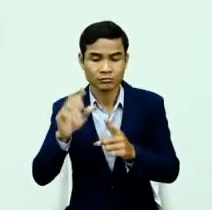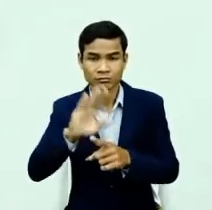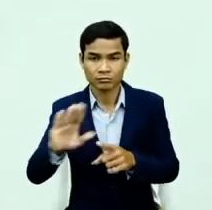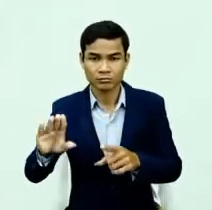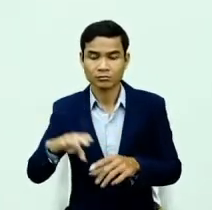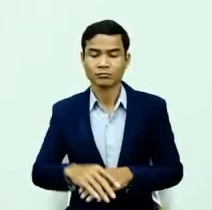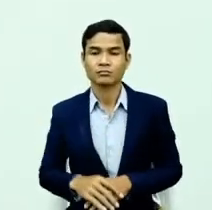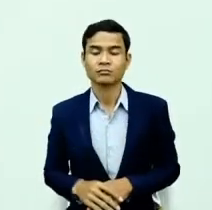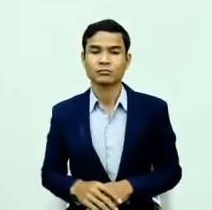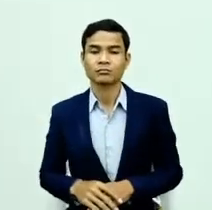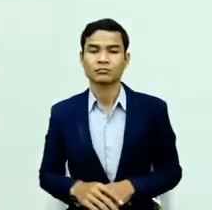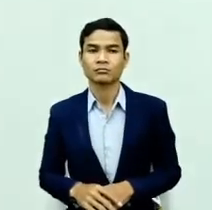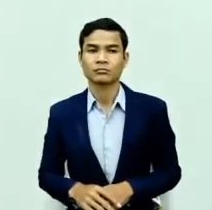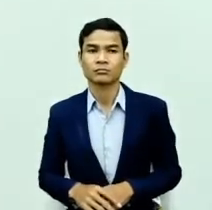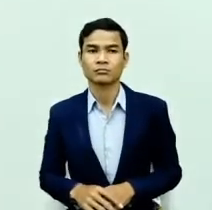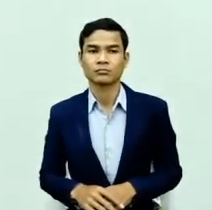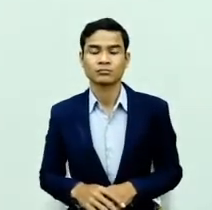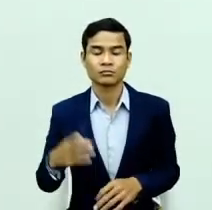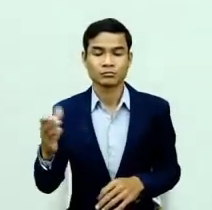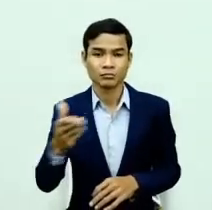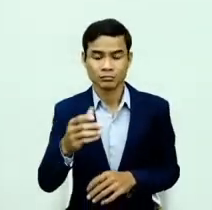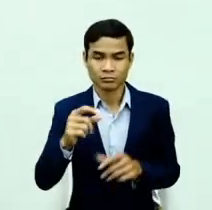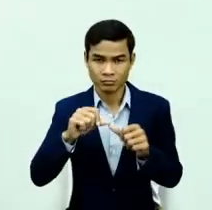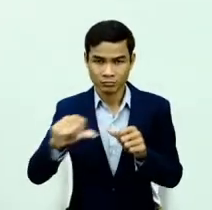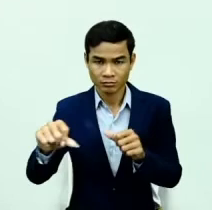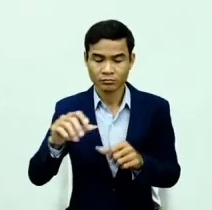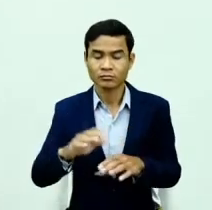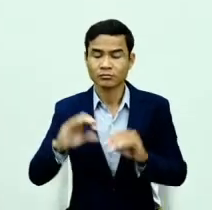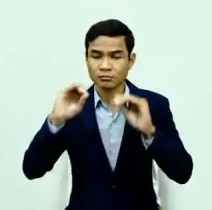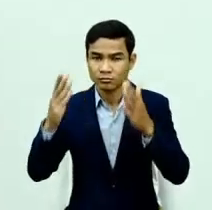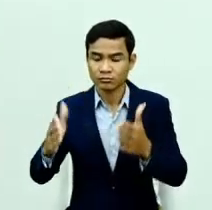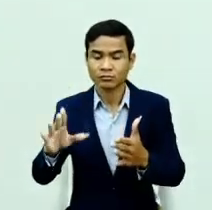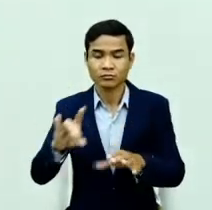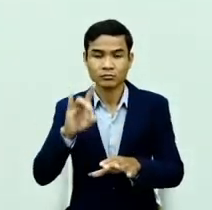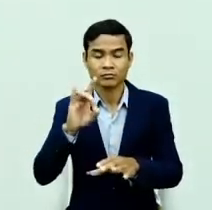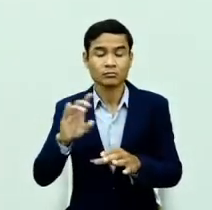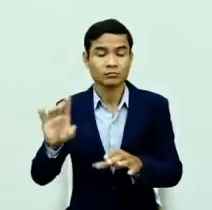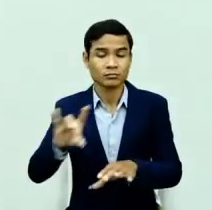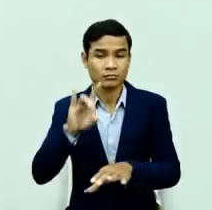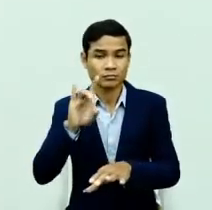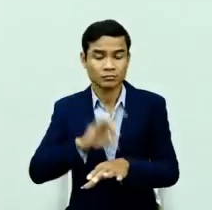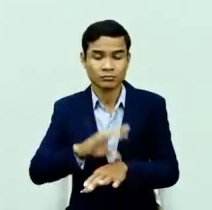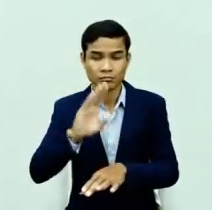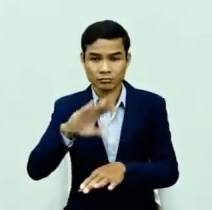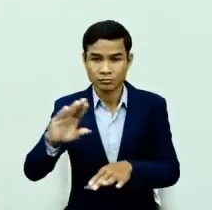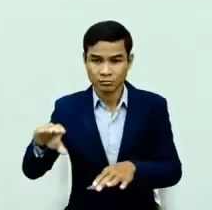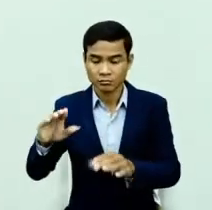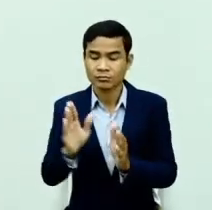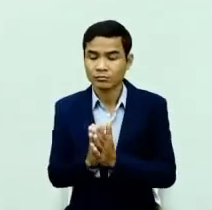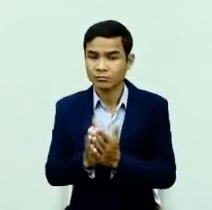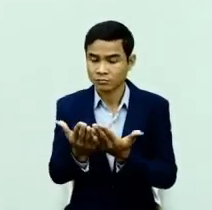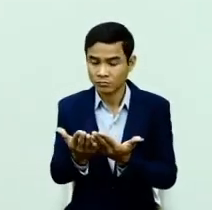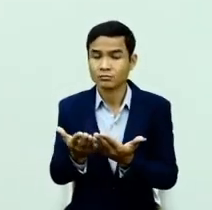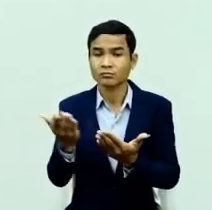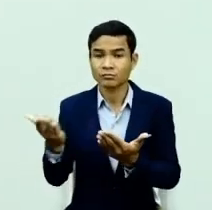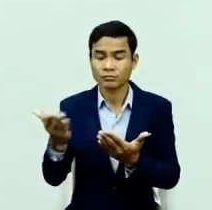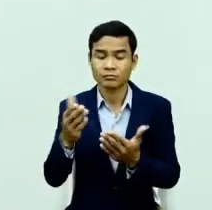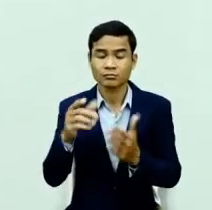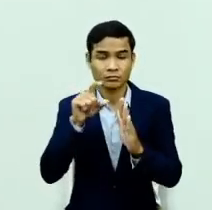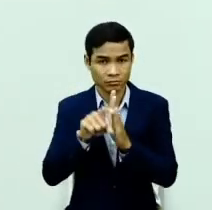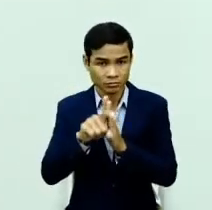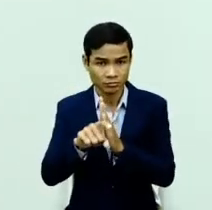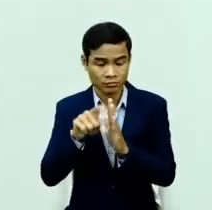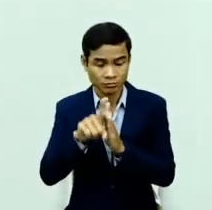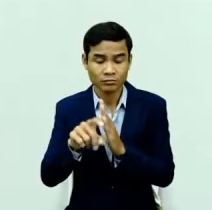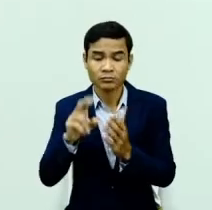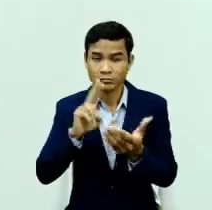bỏ con chà mình tâm mà tiết về để con chưa sắp hơi sẽ hơi được sập đòn trắng cho con tục chuẩn là nít làm bấy